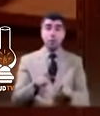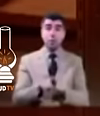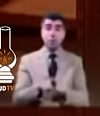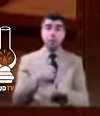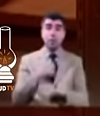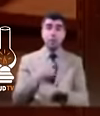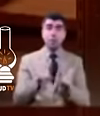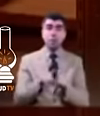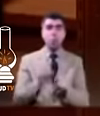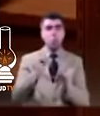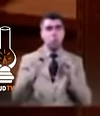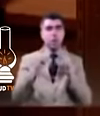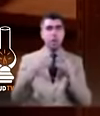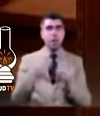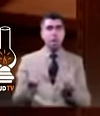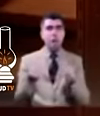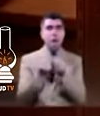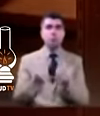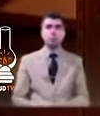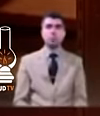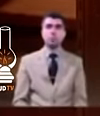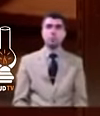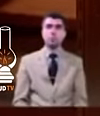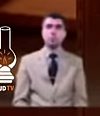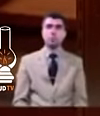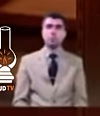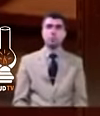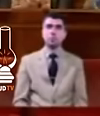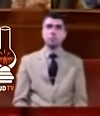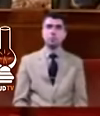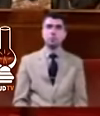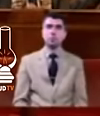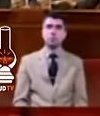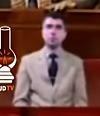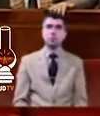عليه 10 الصبح كامل.